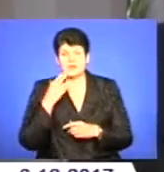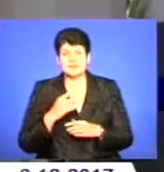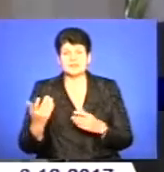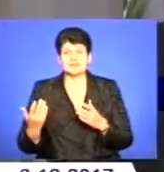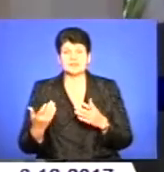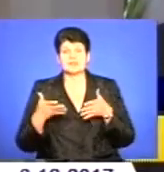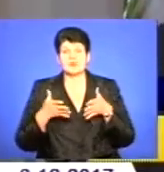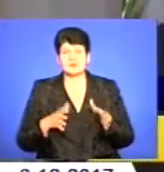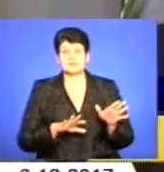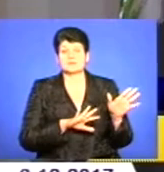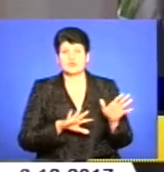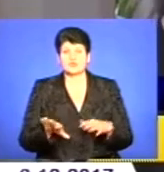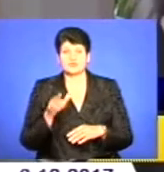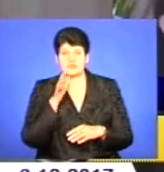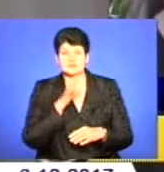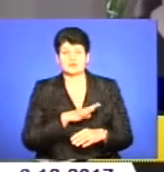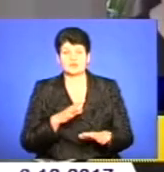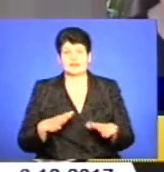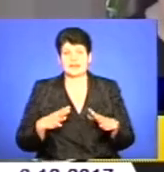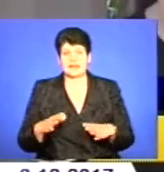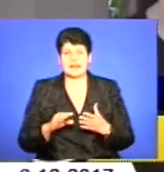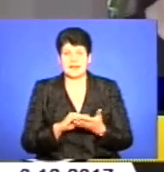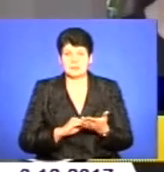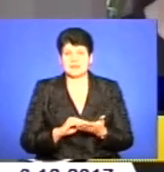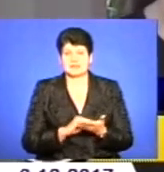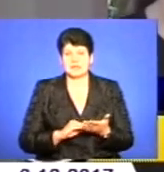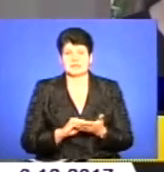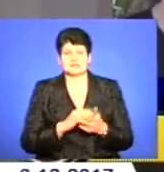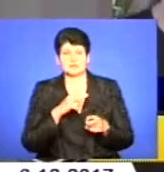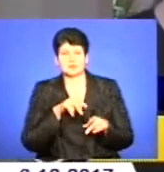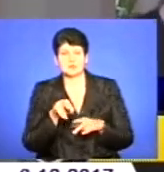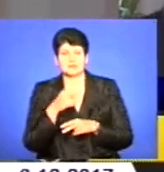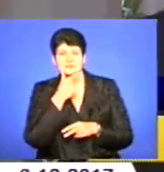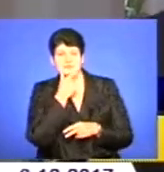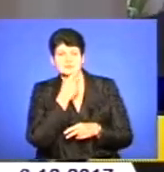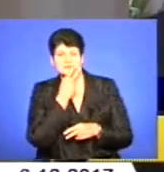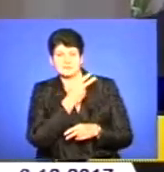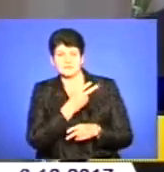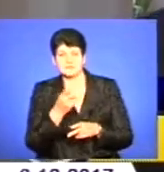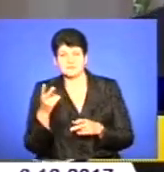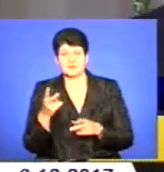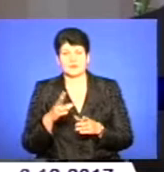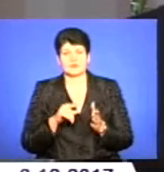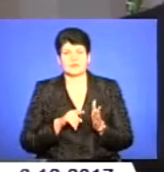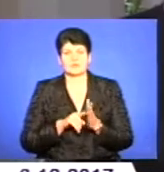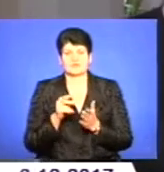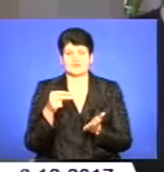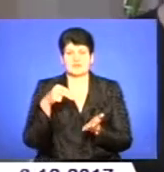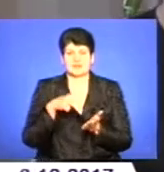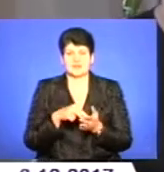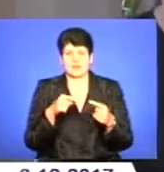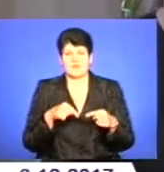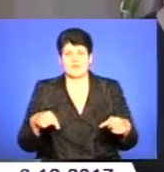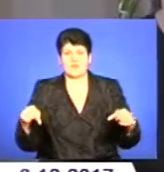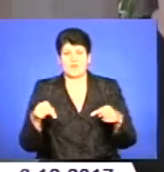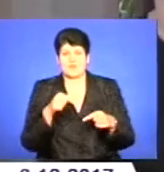пройшов певний час, вони були на репетиціях, ходили, дивилися, почали ставати до дітей в коло, почали